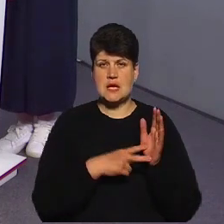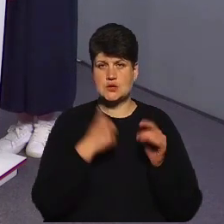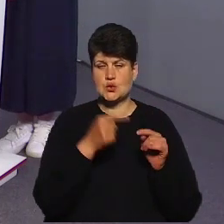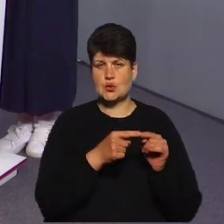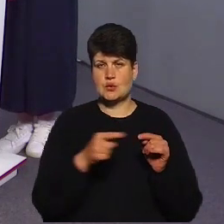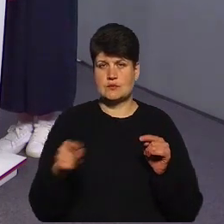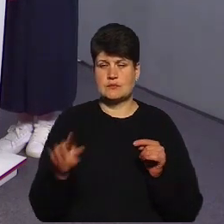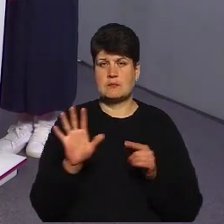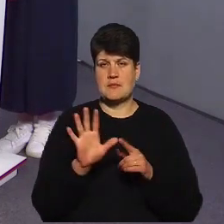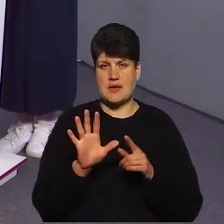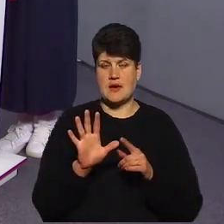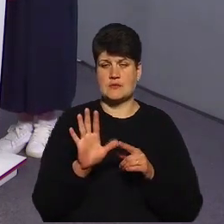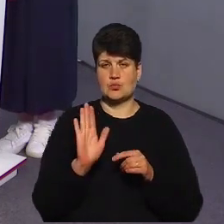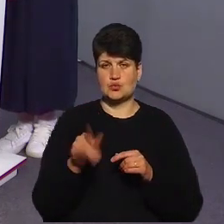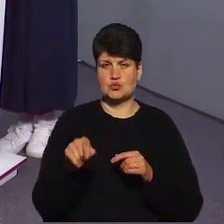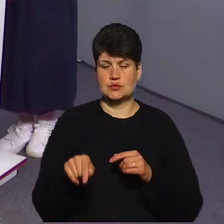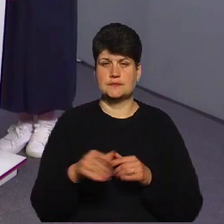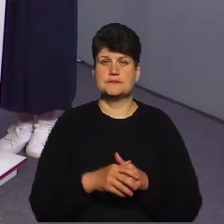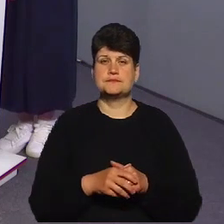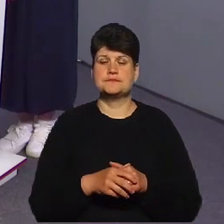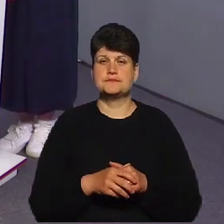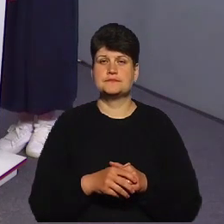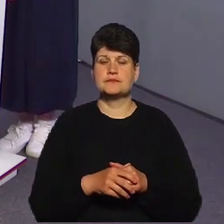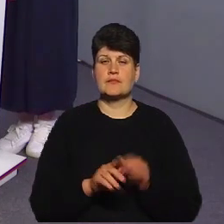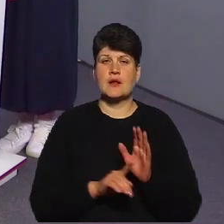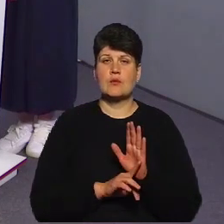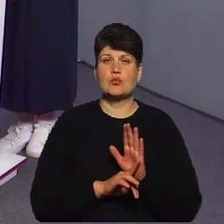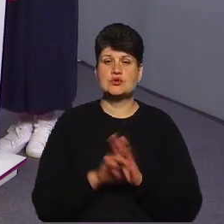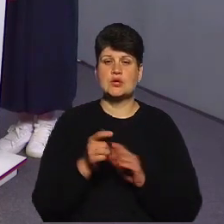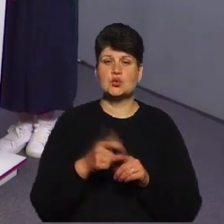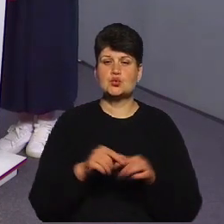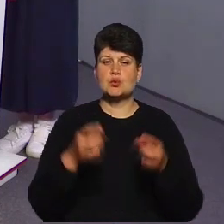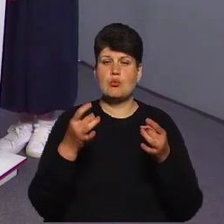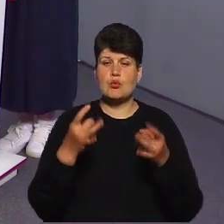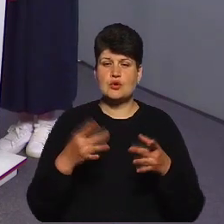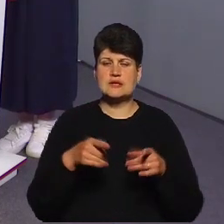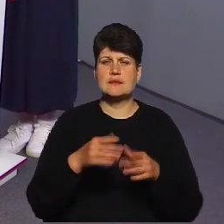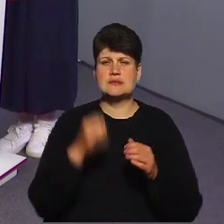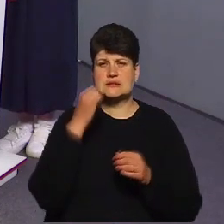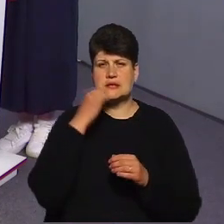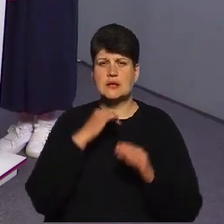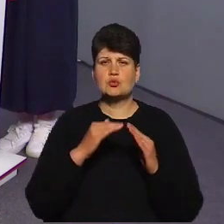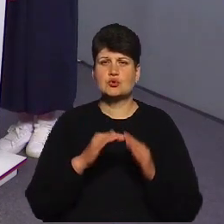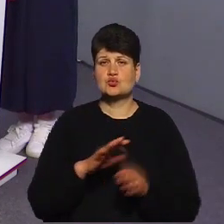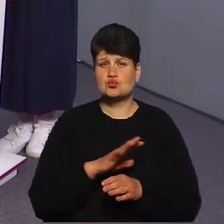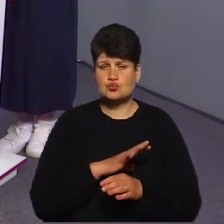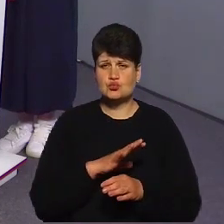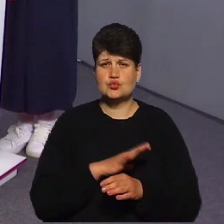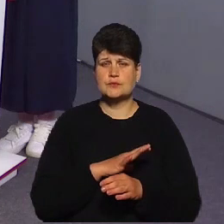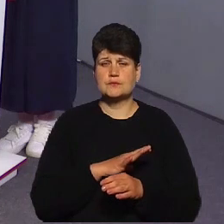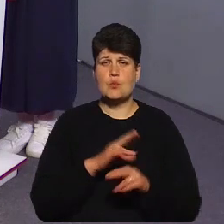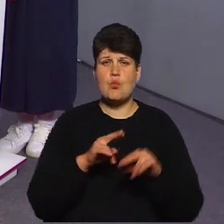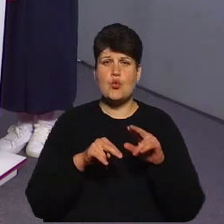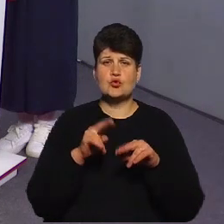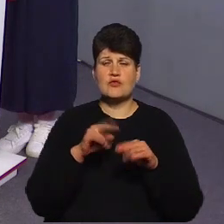буде 5-й рік. Так. Починалося дуже просто. Там такий дуже старий будиночок був. Ну, будувався під магазин, але